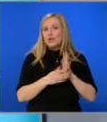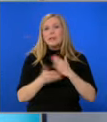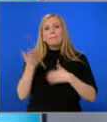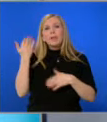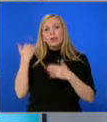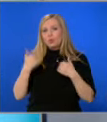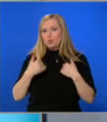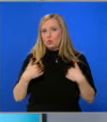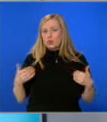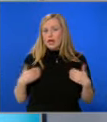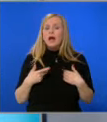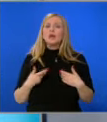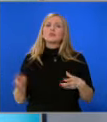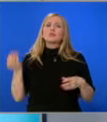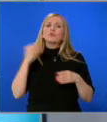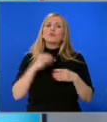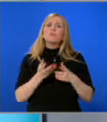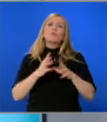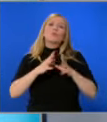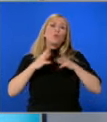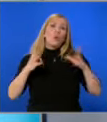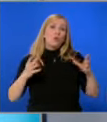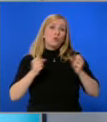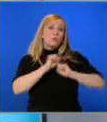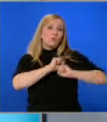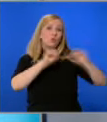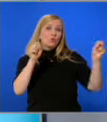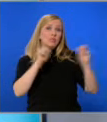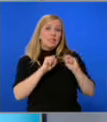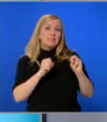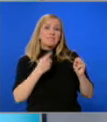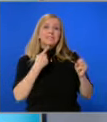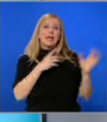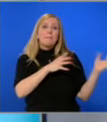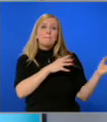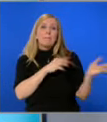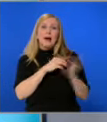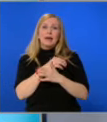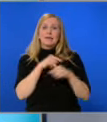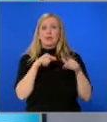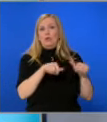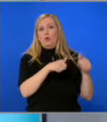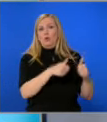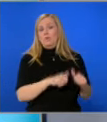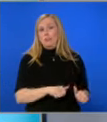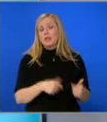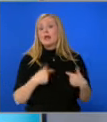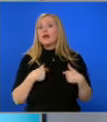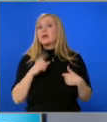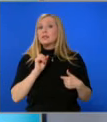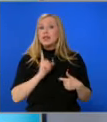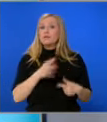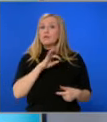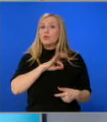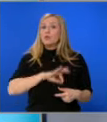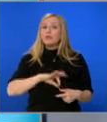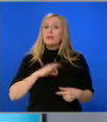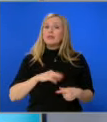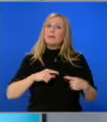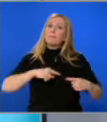съм участвал в десетки протести за махането на този паметник. Въобще трябва да успеем като общество и държава